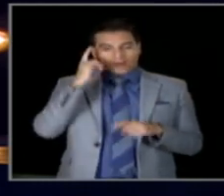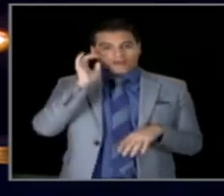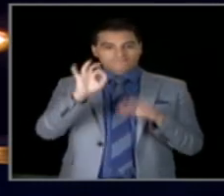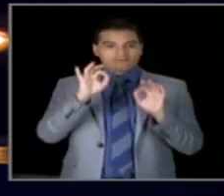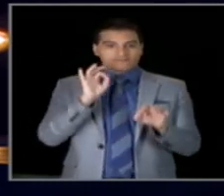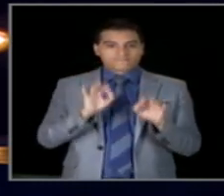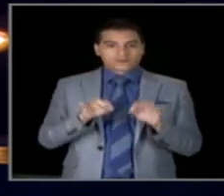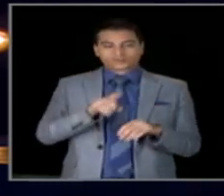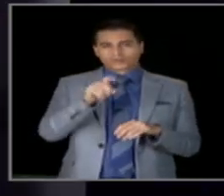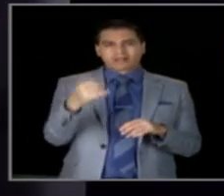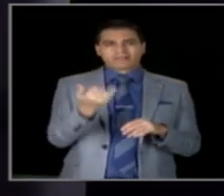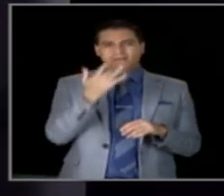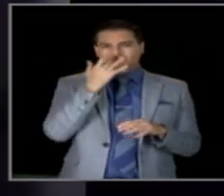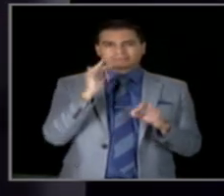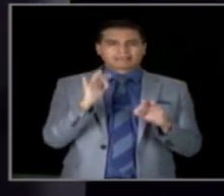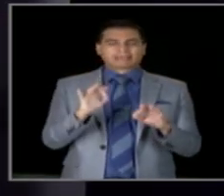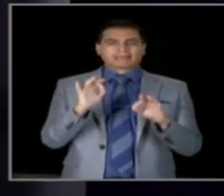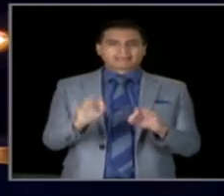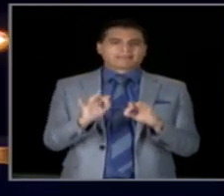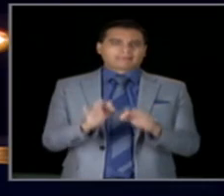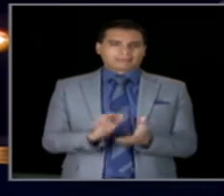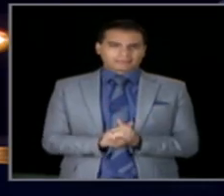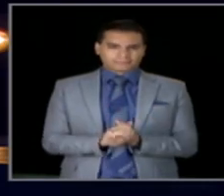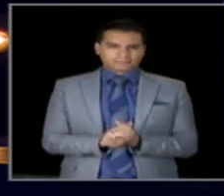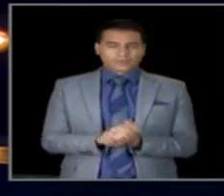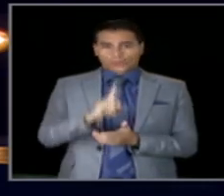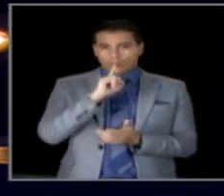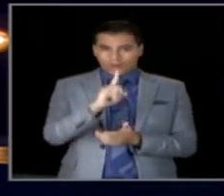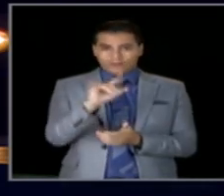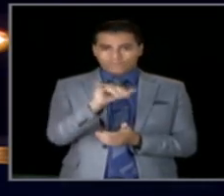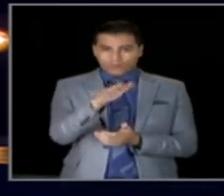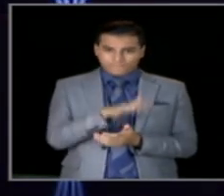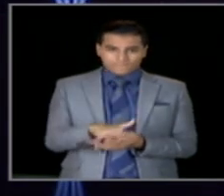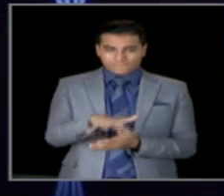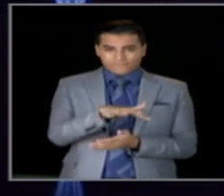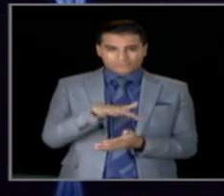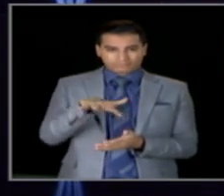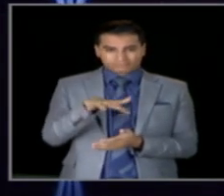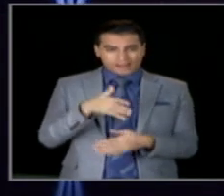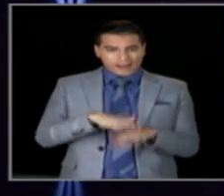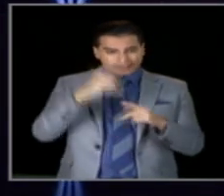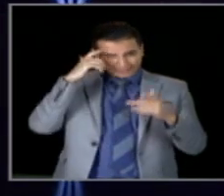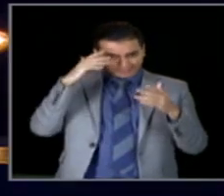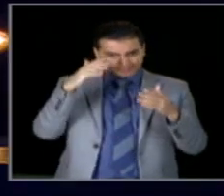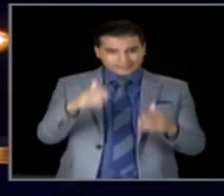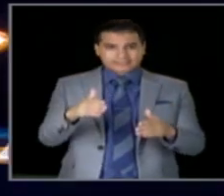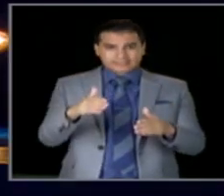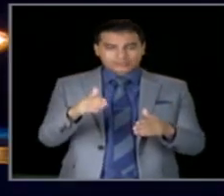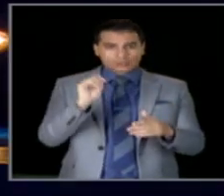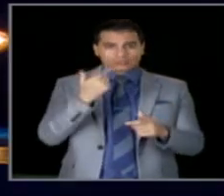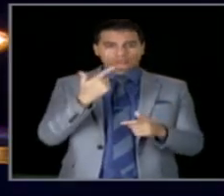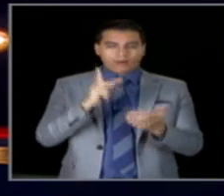جاي سؤال سهل جدا جدا جدا، ولكن محتاج تركيز